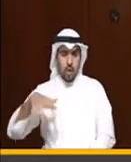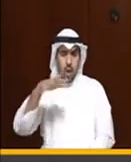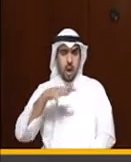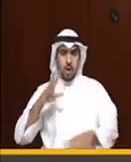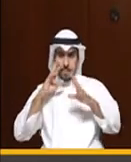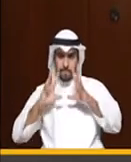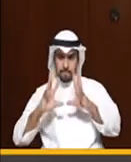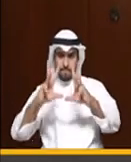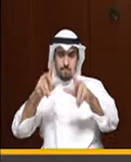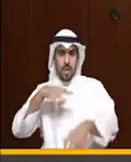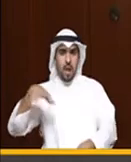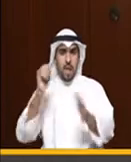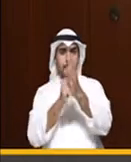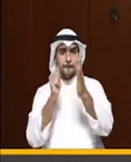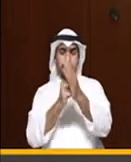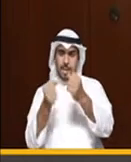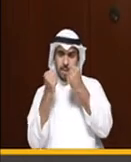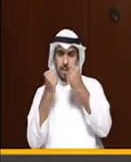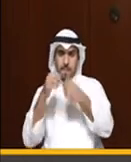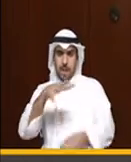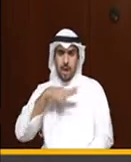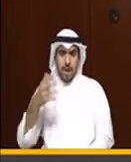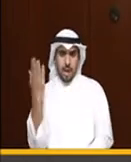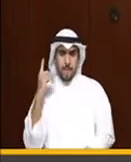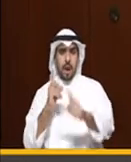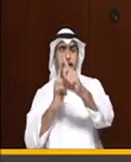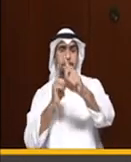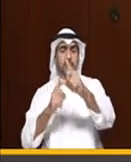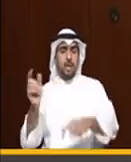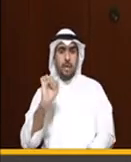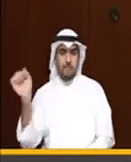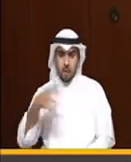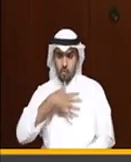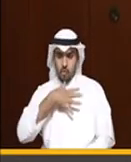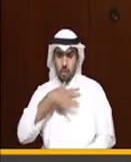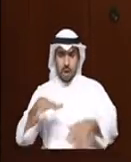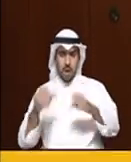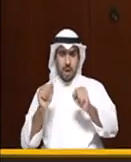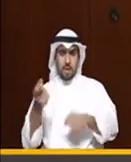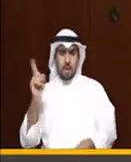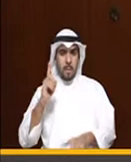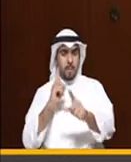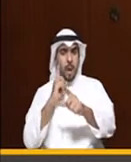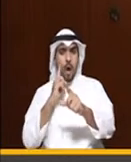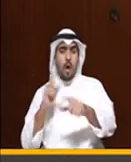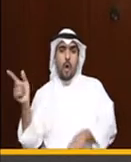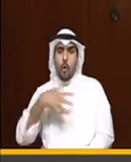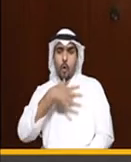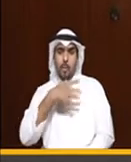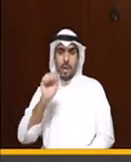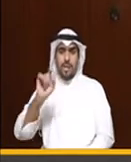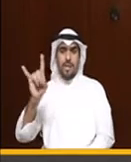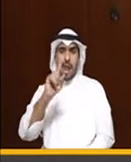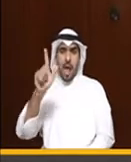فعالية بالعطان عمر اللي هي النسخة الاولى التي كانت في مسقط، وبعد ذلك بالعطان عمر النسخة الثانية كانت في صلالة، وكذلك وجود